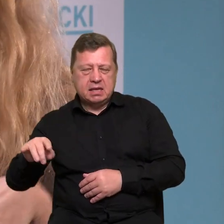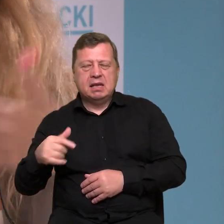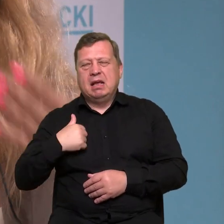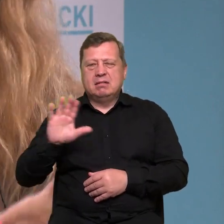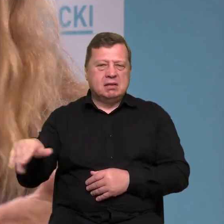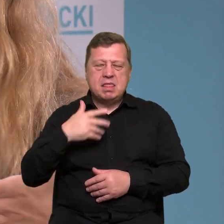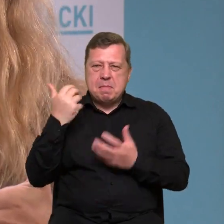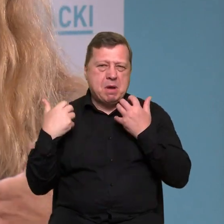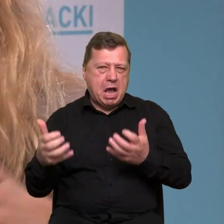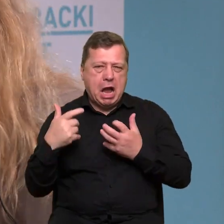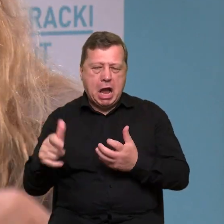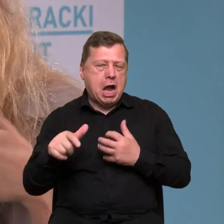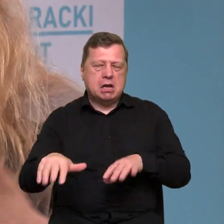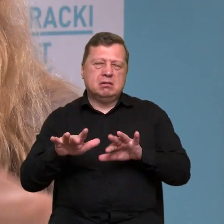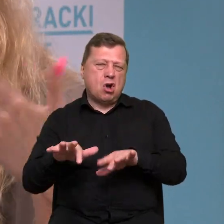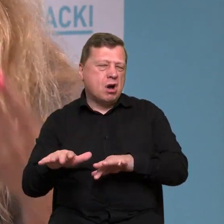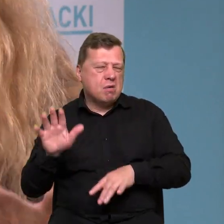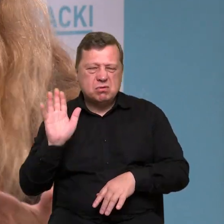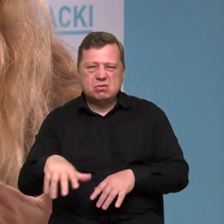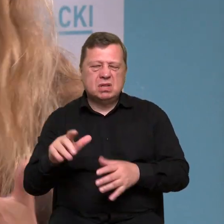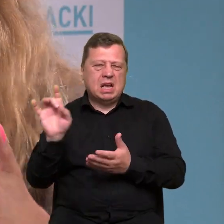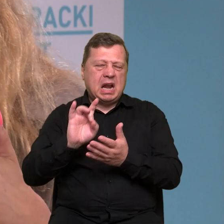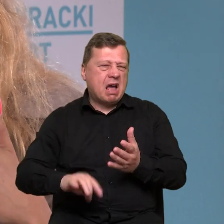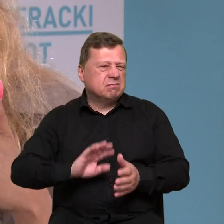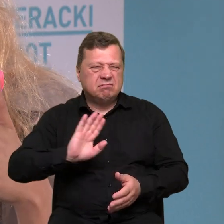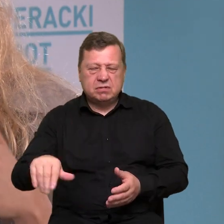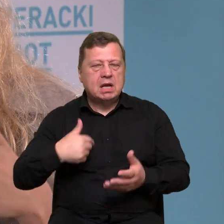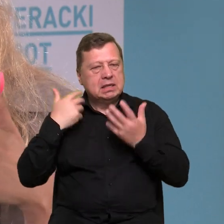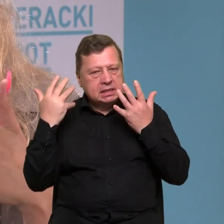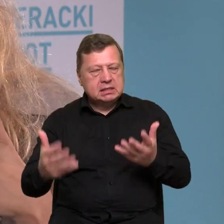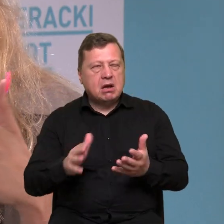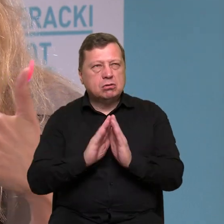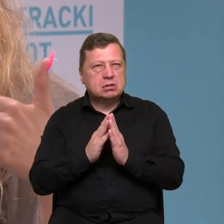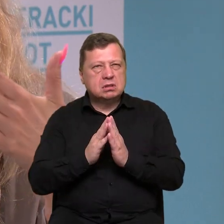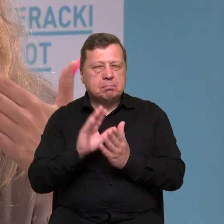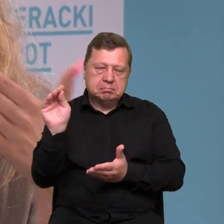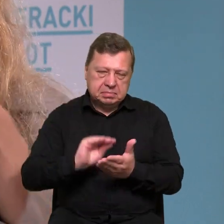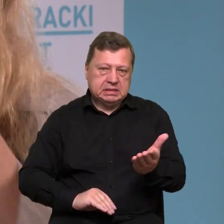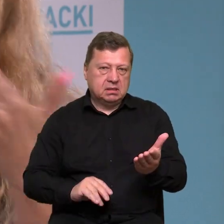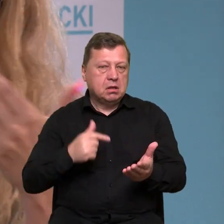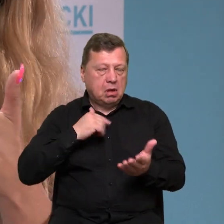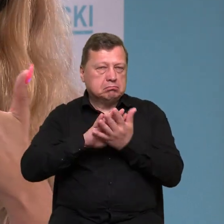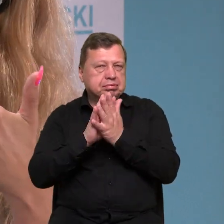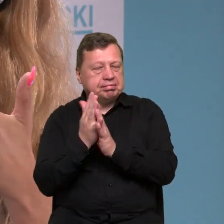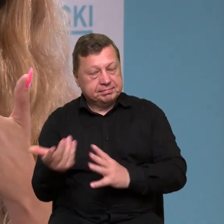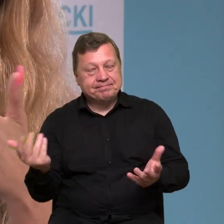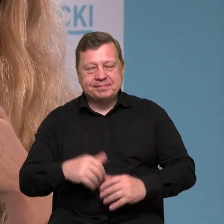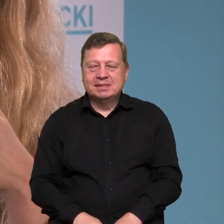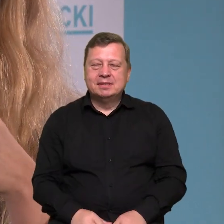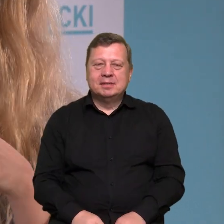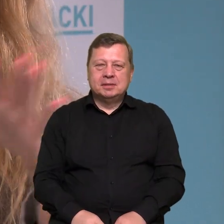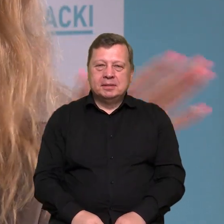stwierdziłam, w ogóle nie mam ochoty siedzieć przy komputerze i zajmować się grafiką, tylko chciałabym książki pisać. Taka była ewolucja.